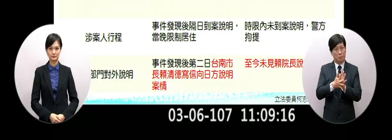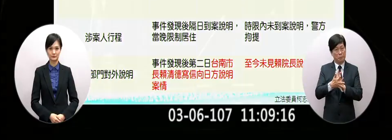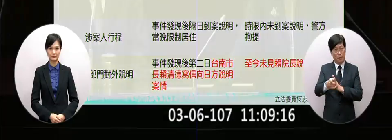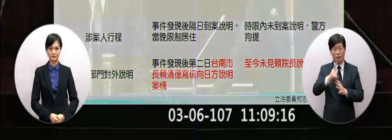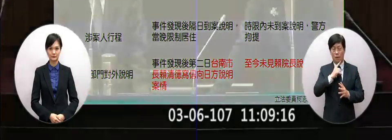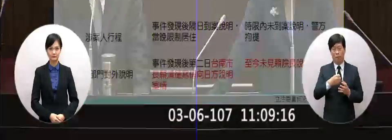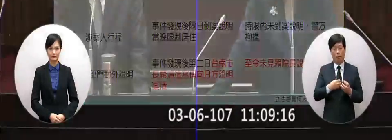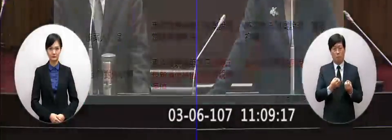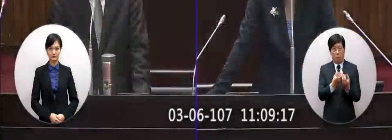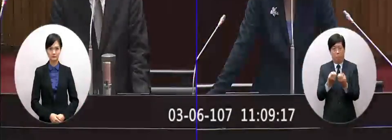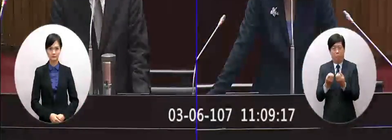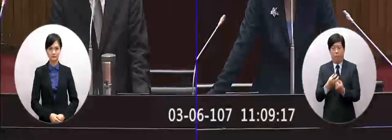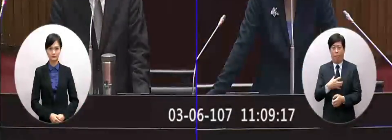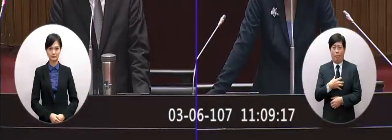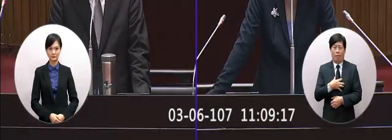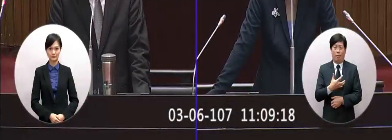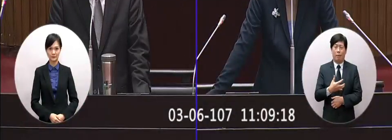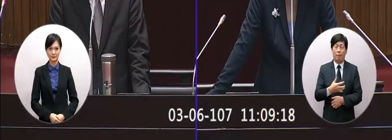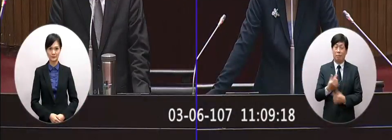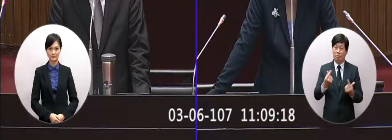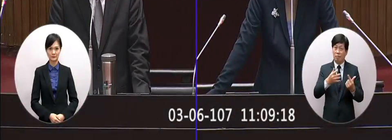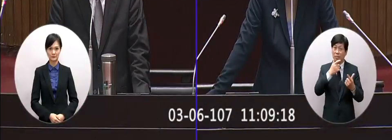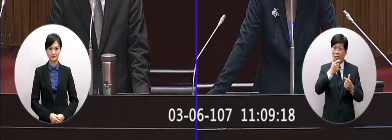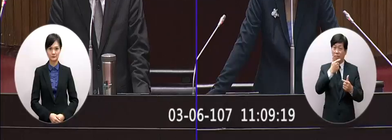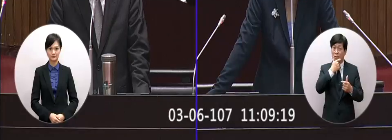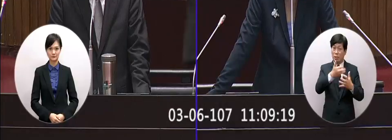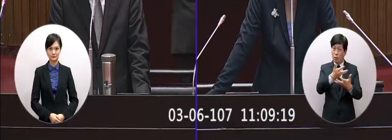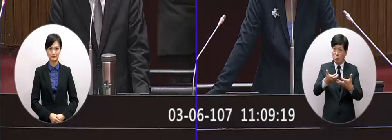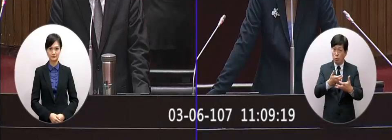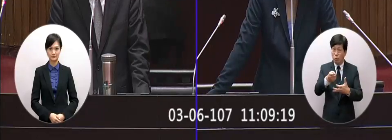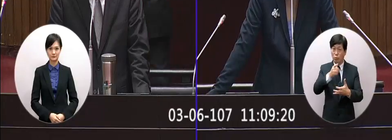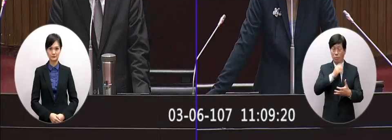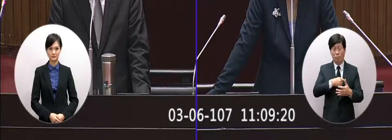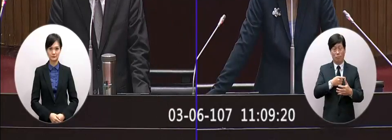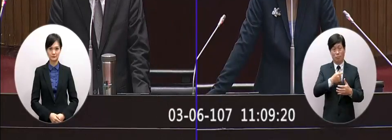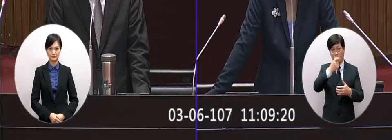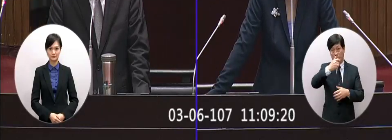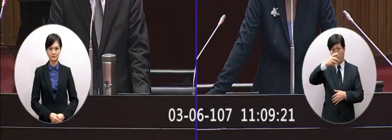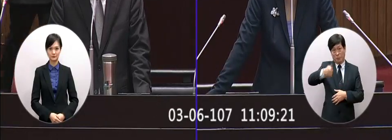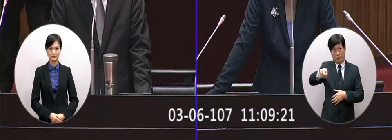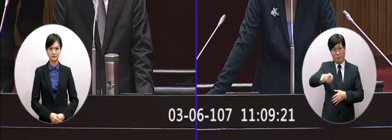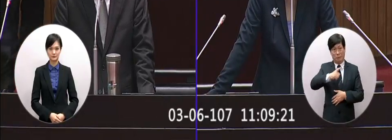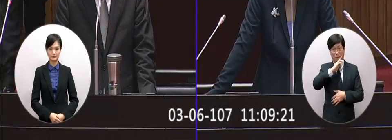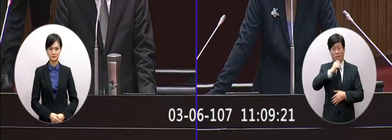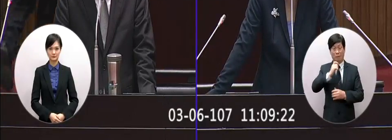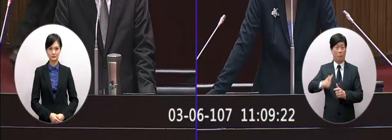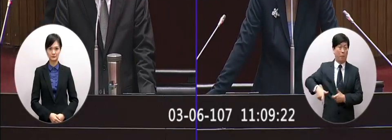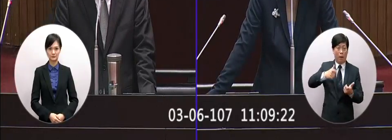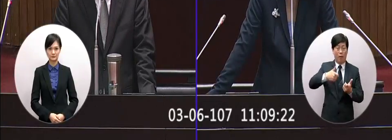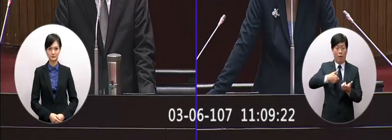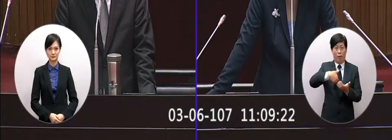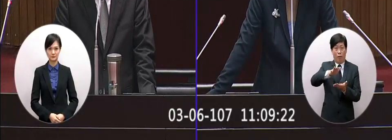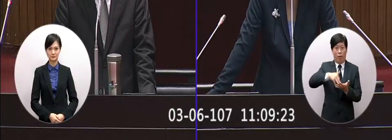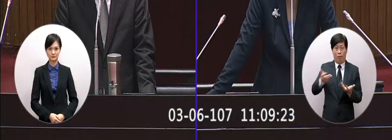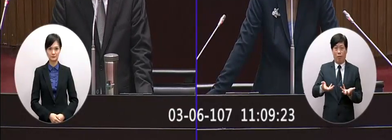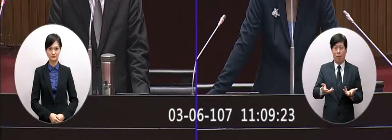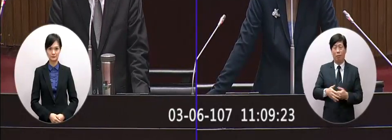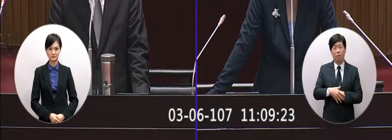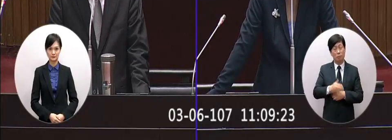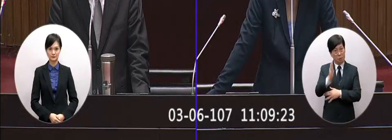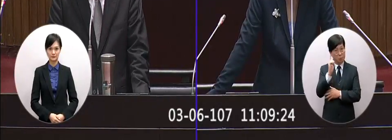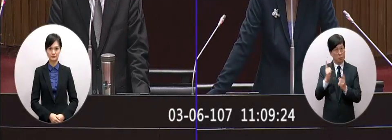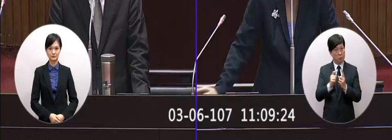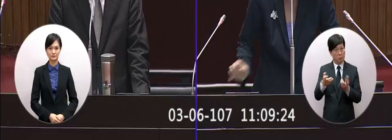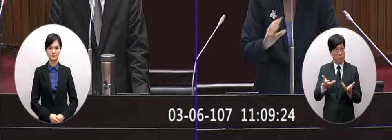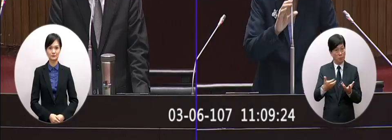不平静。我想对于慈湖的泼漆事件，我想院长你认为政府处理这件事情处